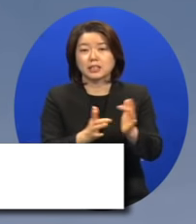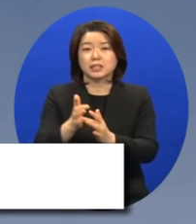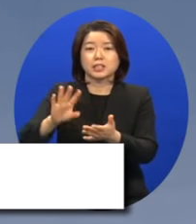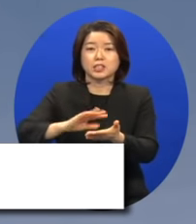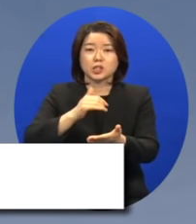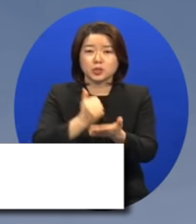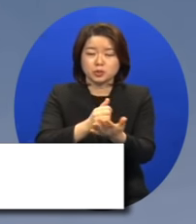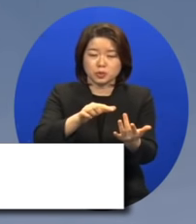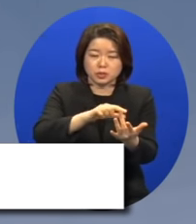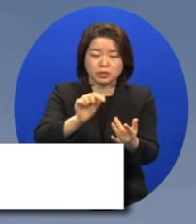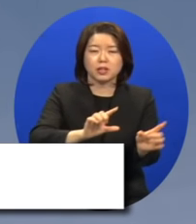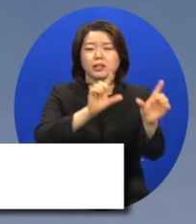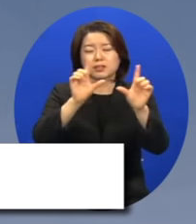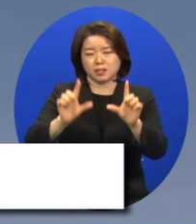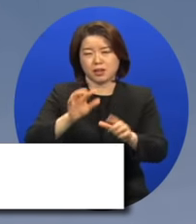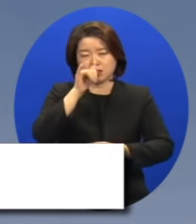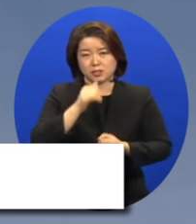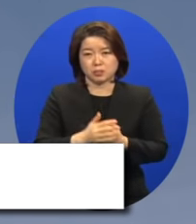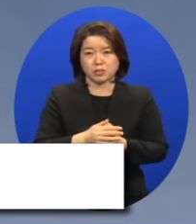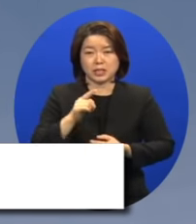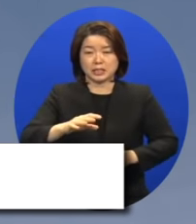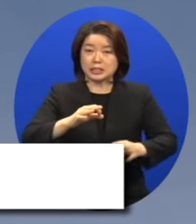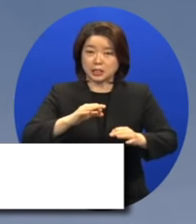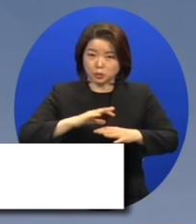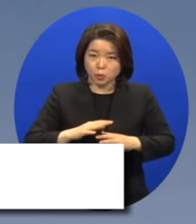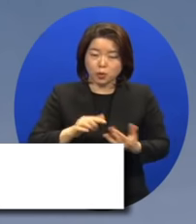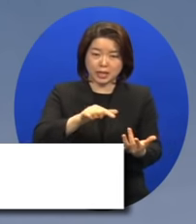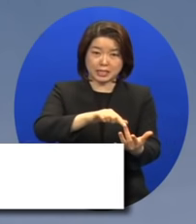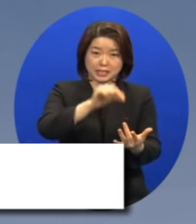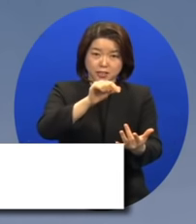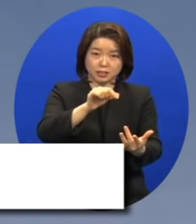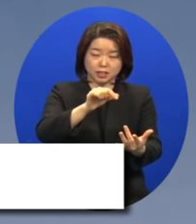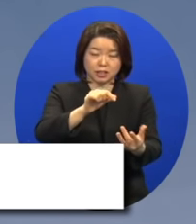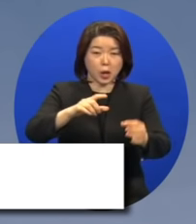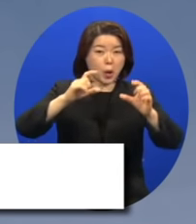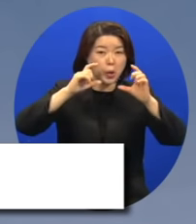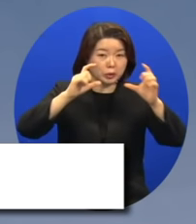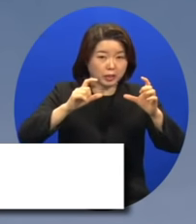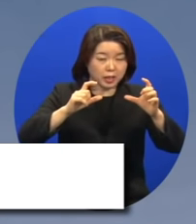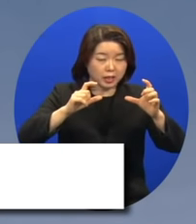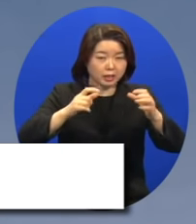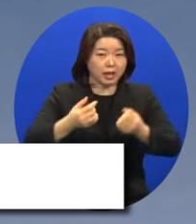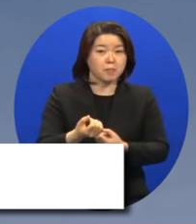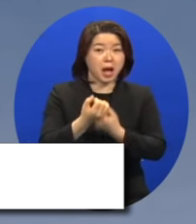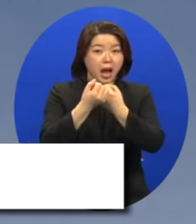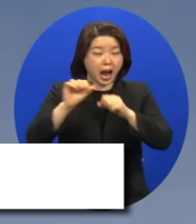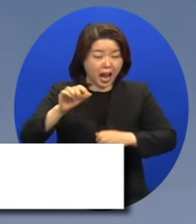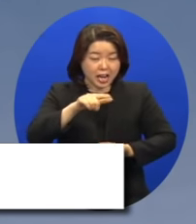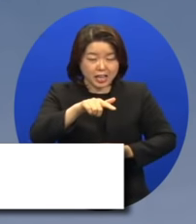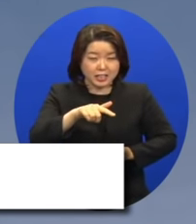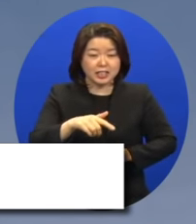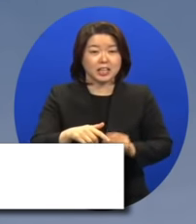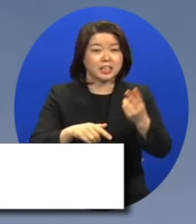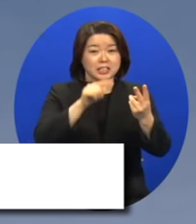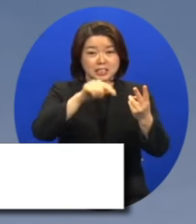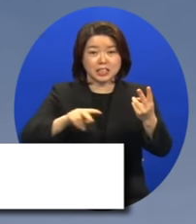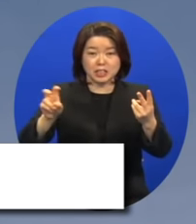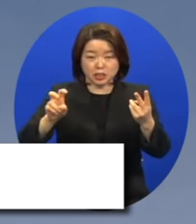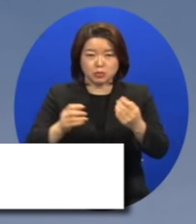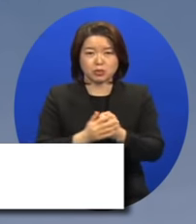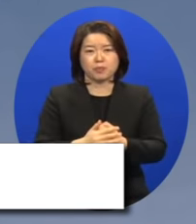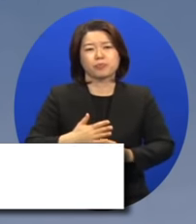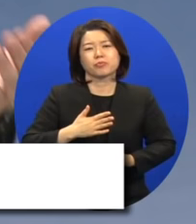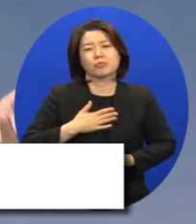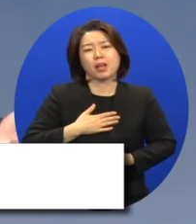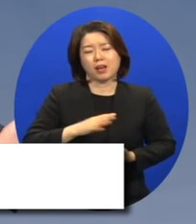를선택하며살았습니다. 놀라운선택에대한선언은 갈라디아서2장20절에나옵니다